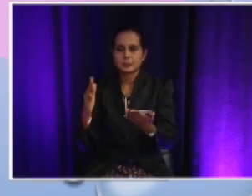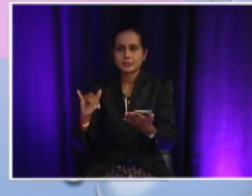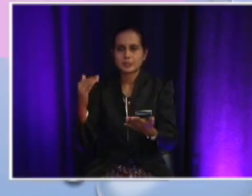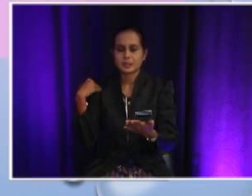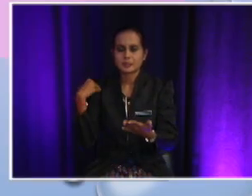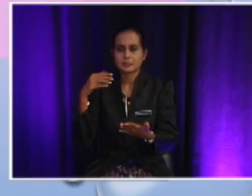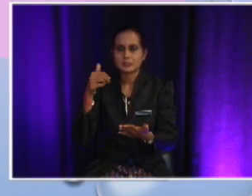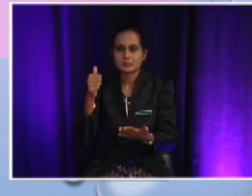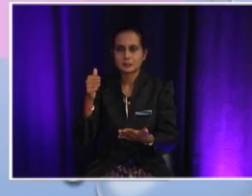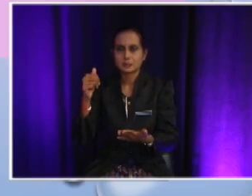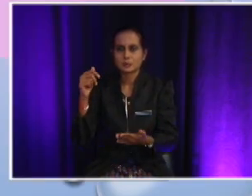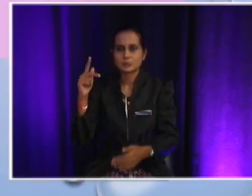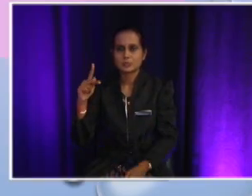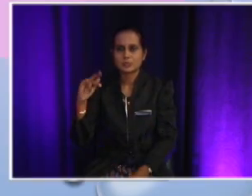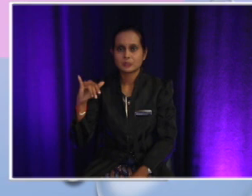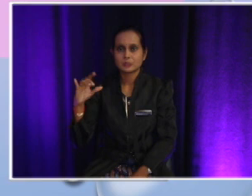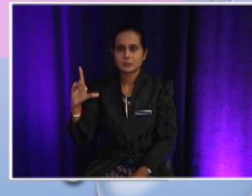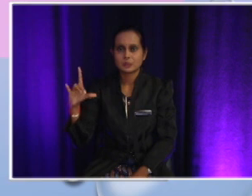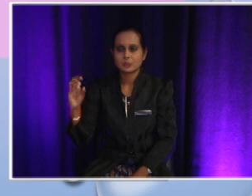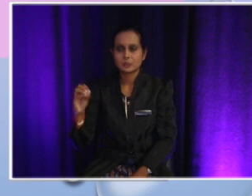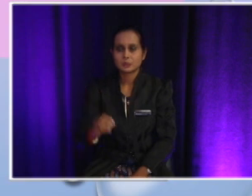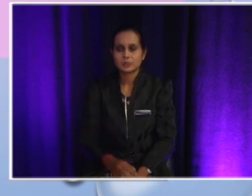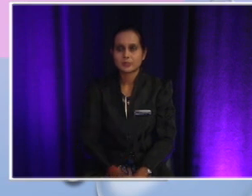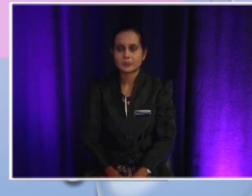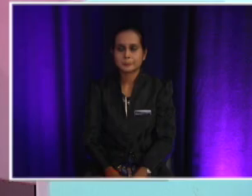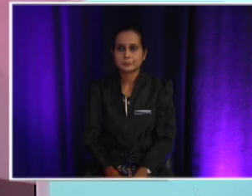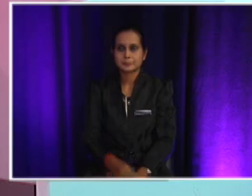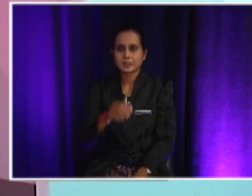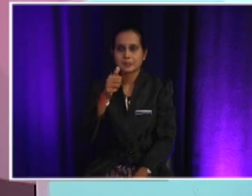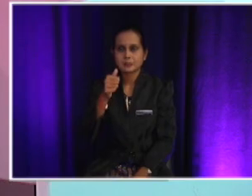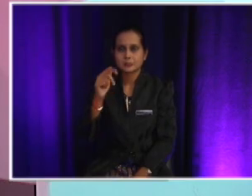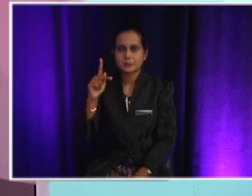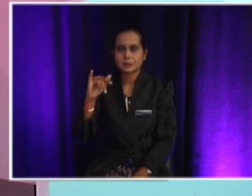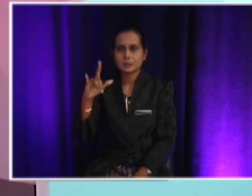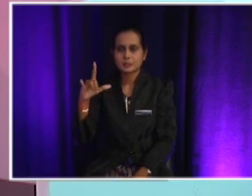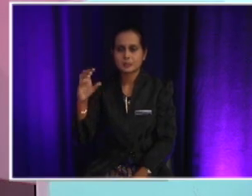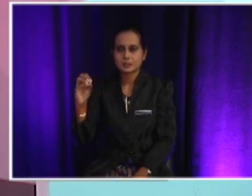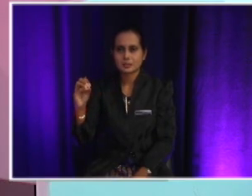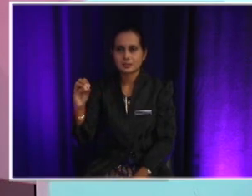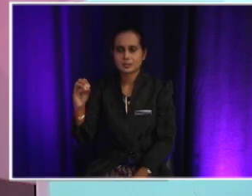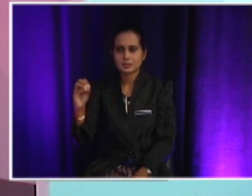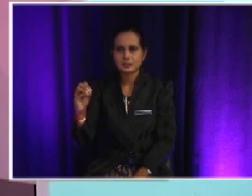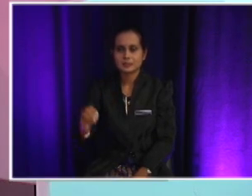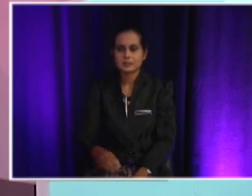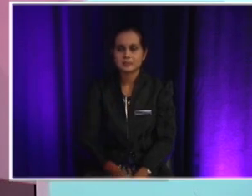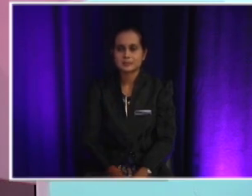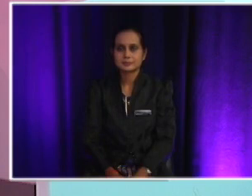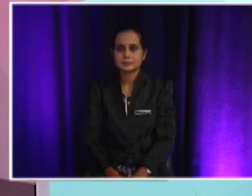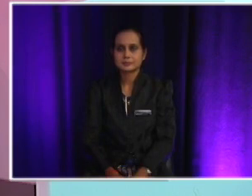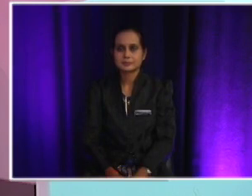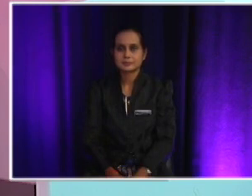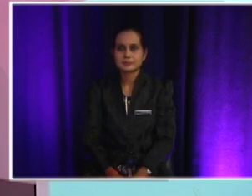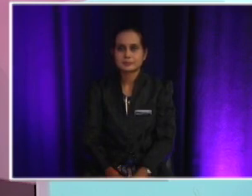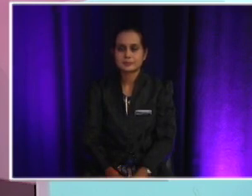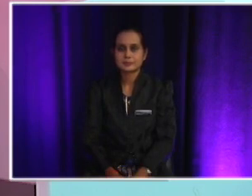baca daripada soalan 10 kilo. Okey, 10 kilo, okey, tulislah kilo kan, Fizi. Kilo tu adalah